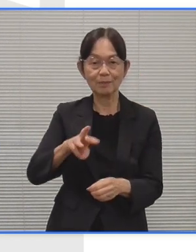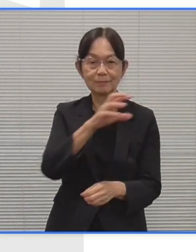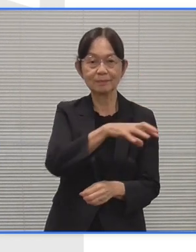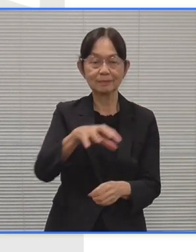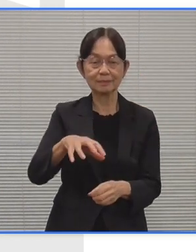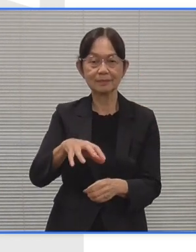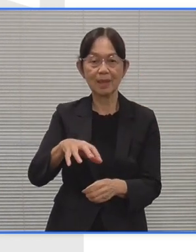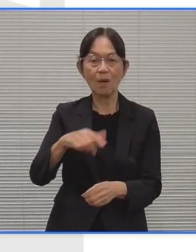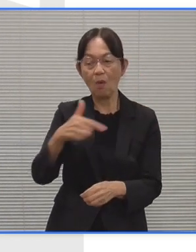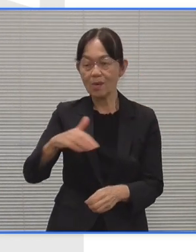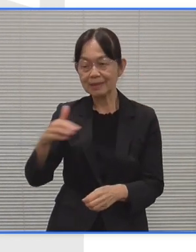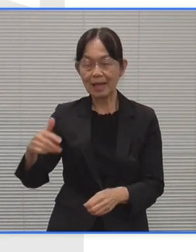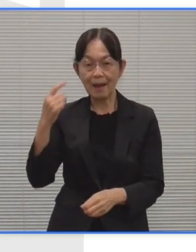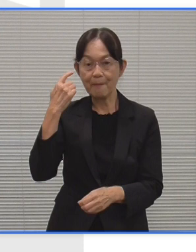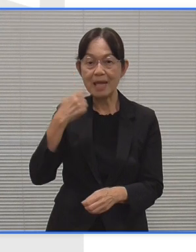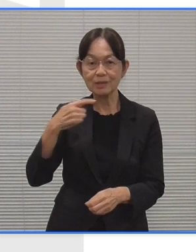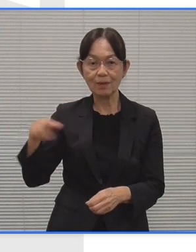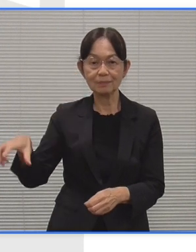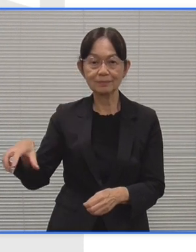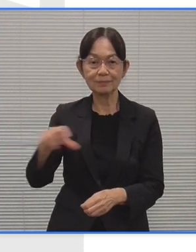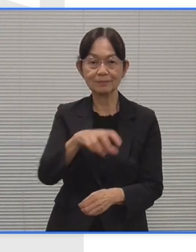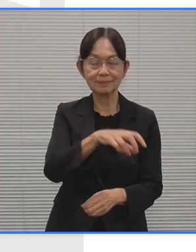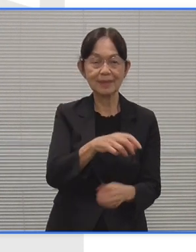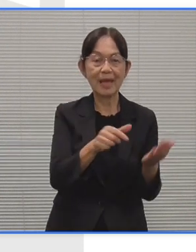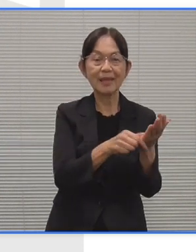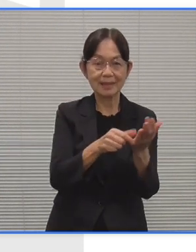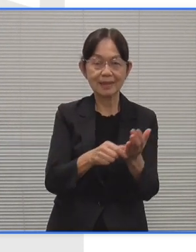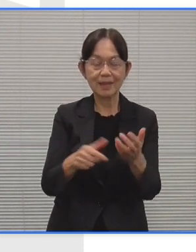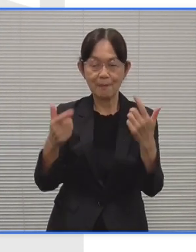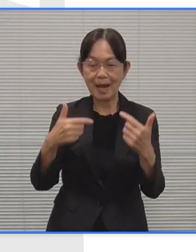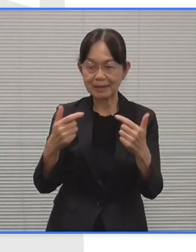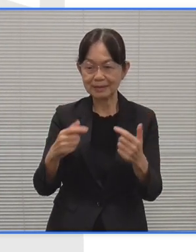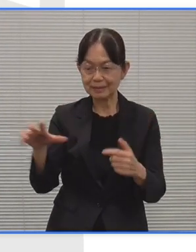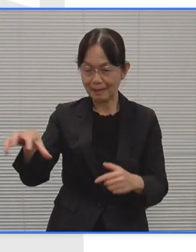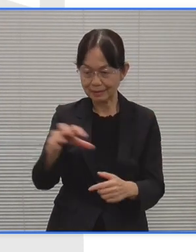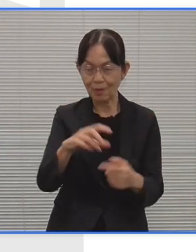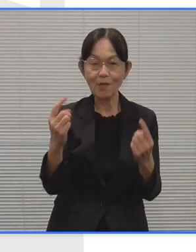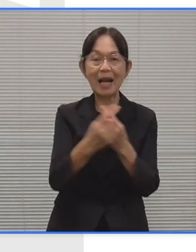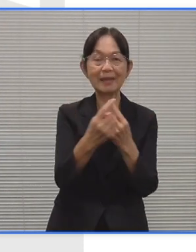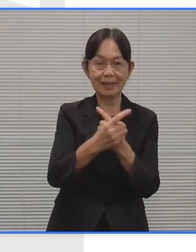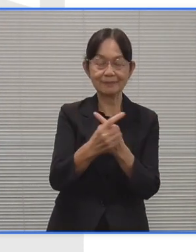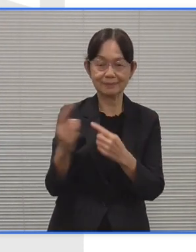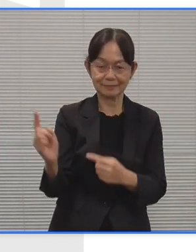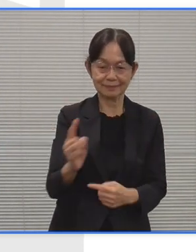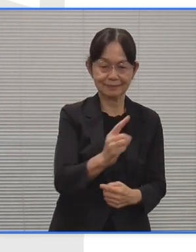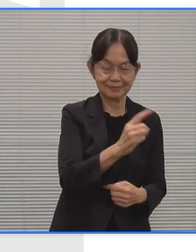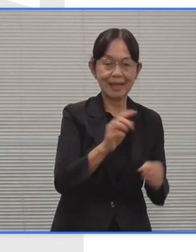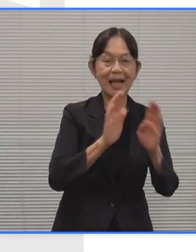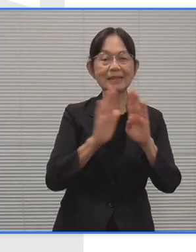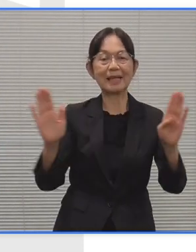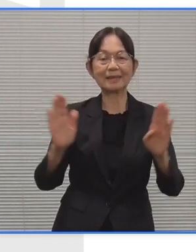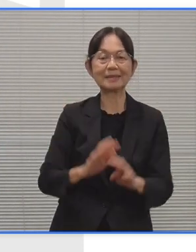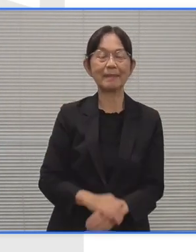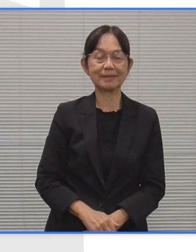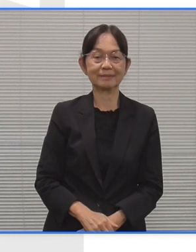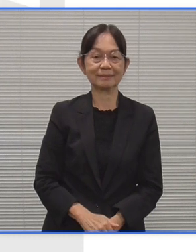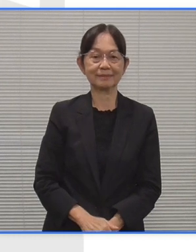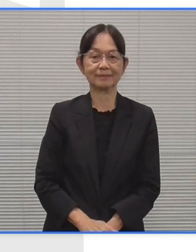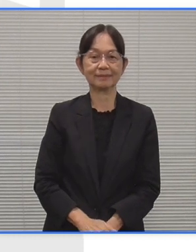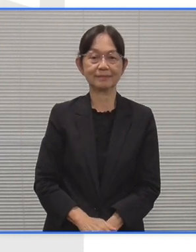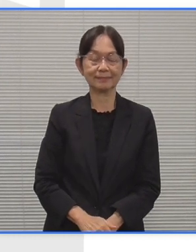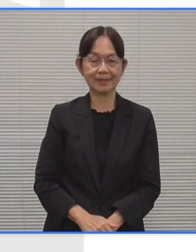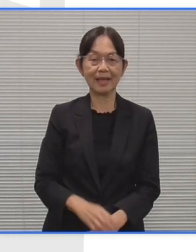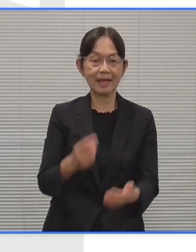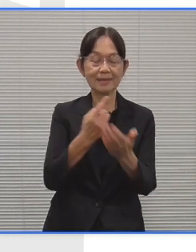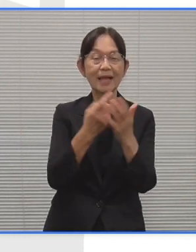鴨、大塚、目白と駅をですね、1日ごとに場所を変えまして開催をいたします。参